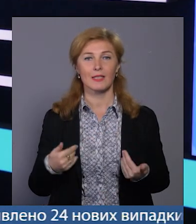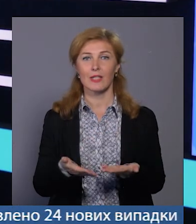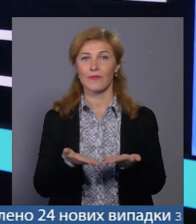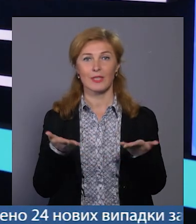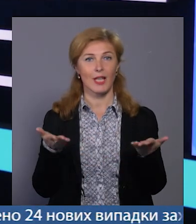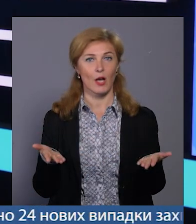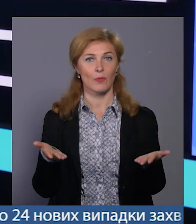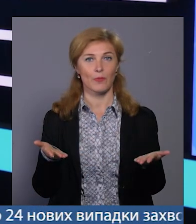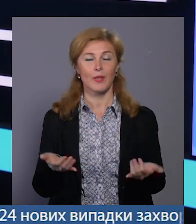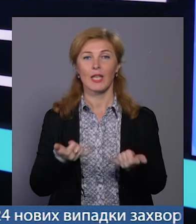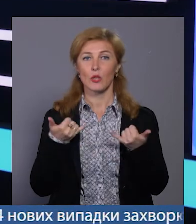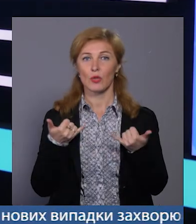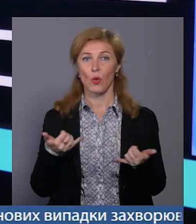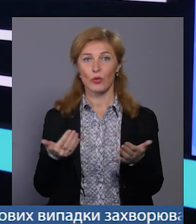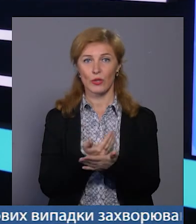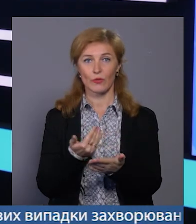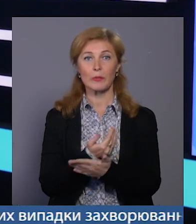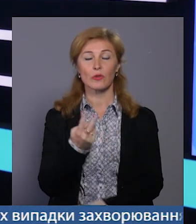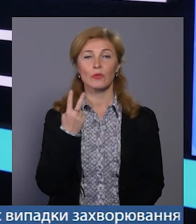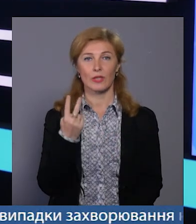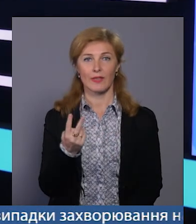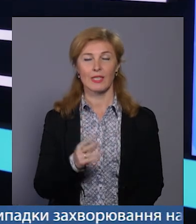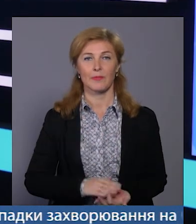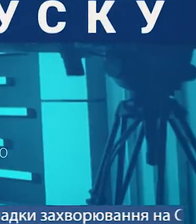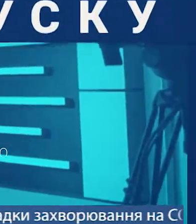Бірюкова. Вітаємо! Сьогодні у випуску дивіться.